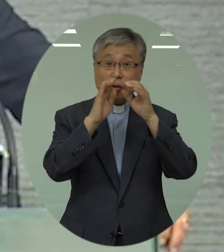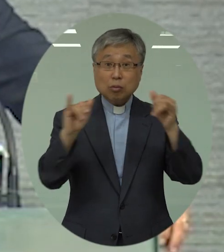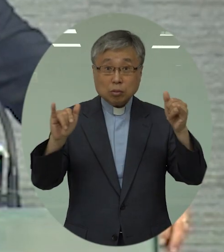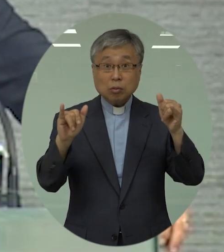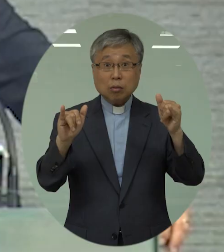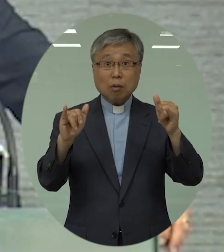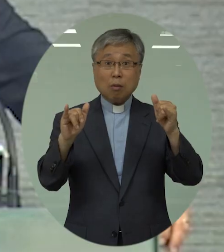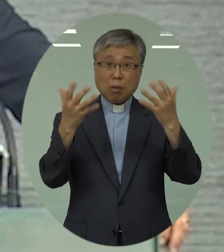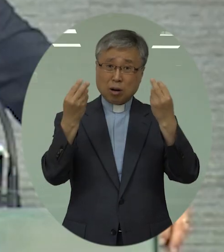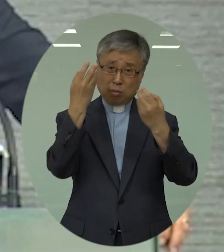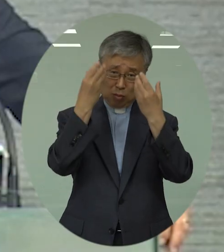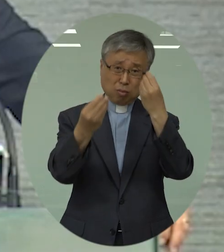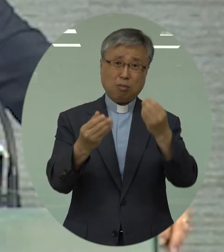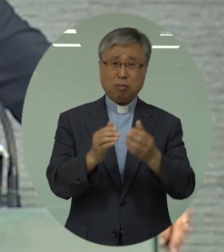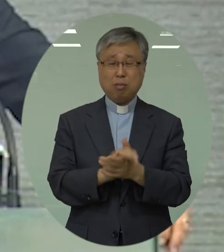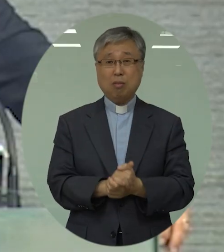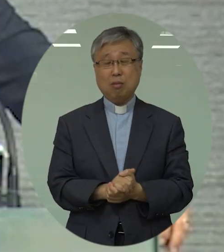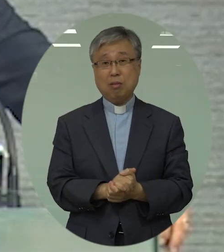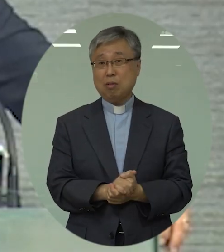나와서.